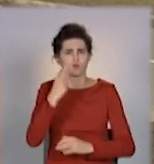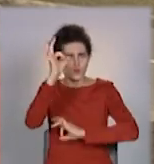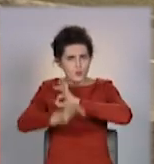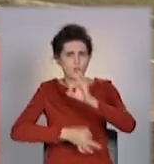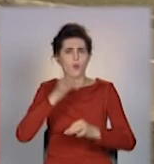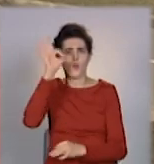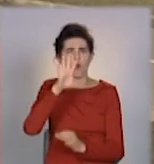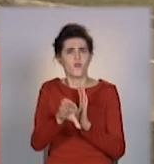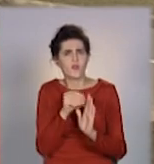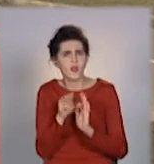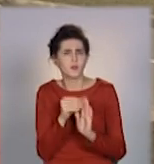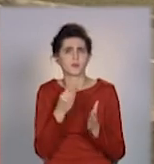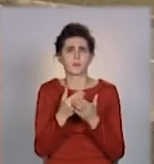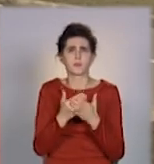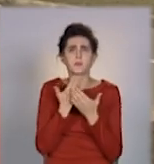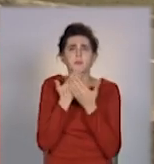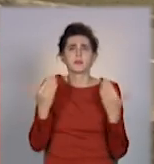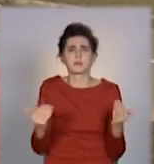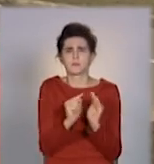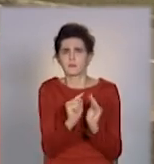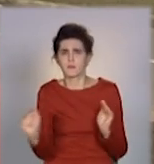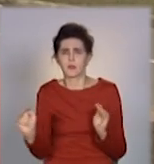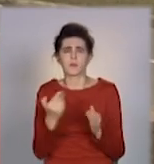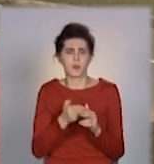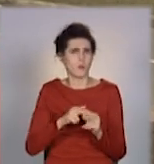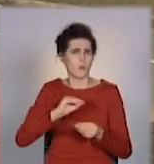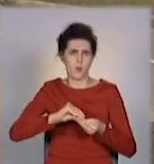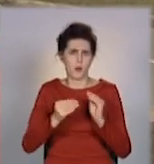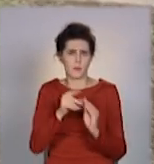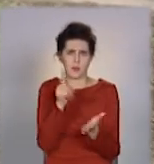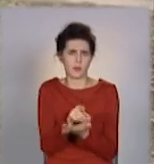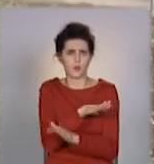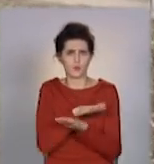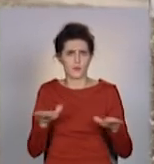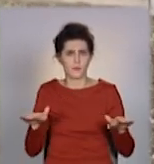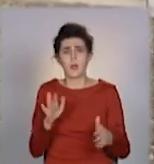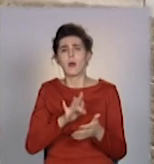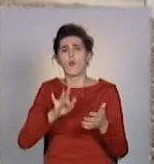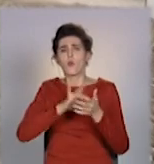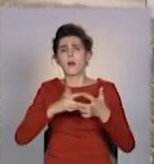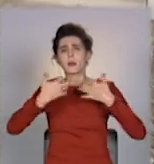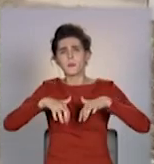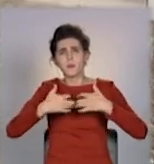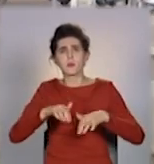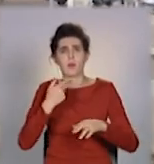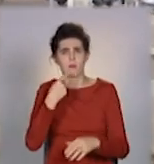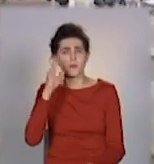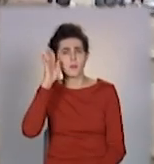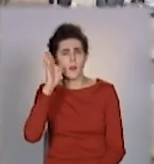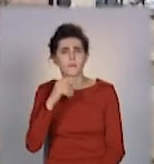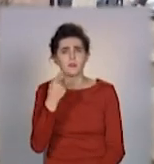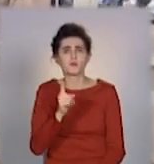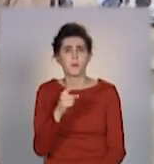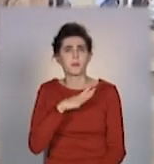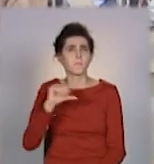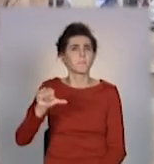коли вже останній термін був. Тобто ми сподіваємося, що немає бути проблем. Краматорський активіст Олександр Ворожков – один з перших, хто